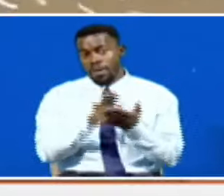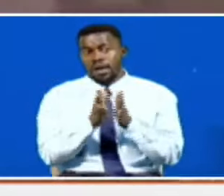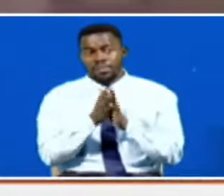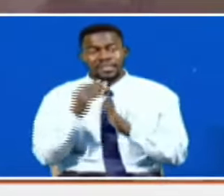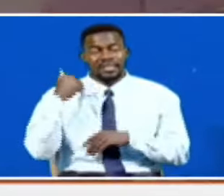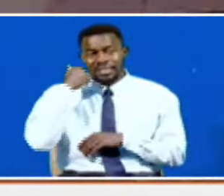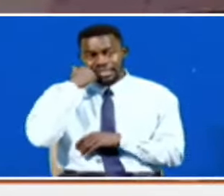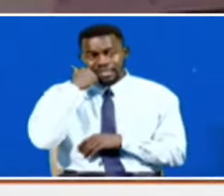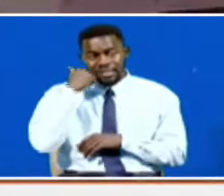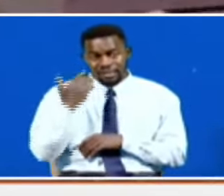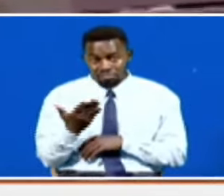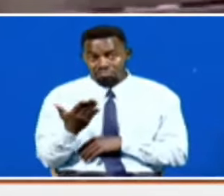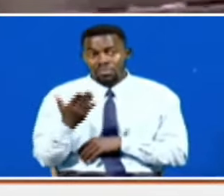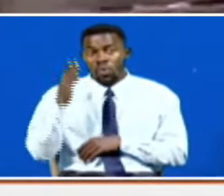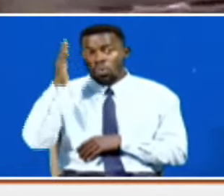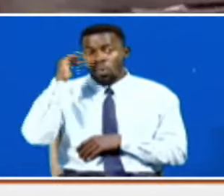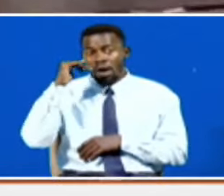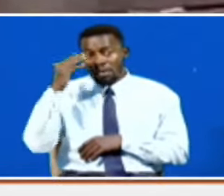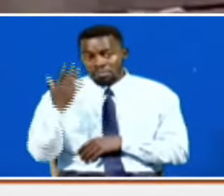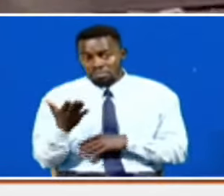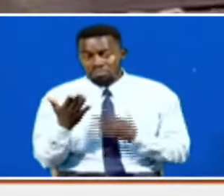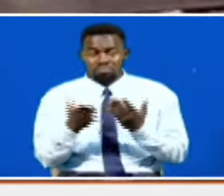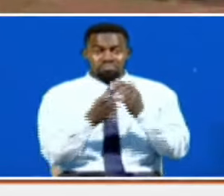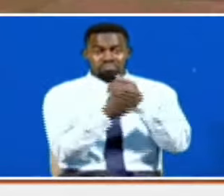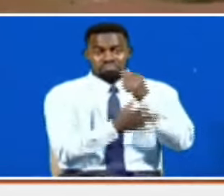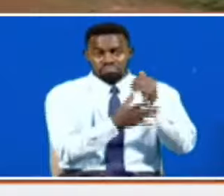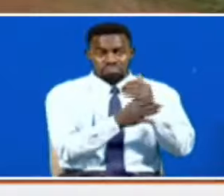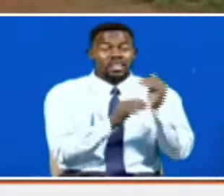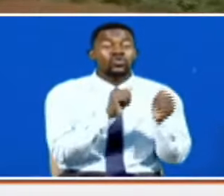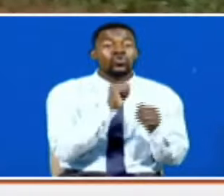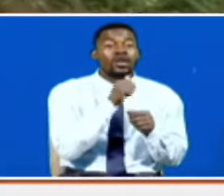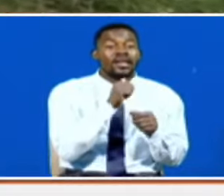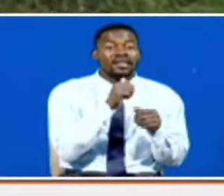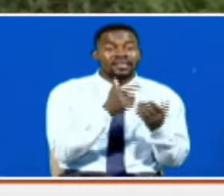makazi kinyesi kutoka kwenye vioo kimechanganyika na maji.